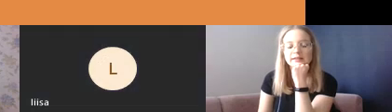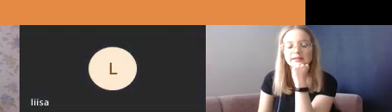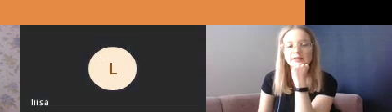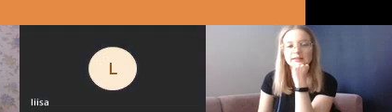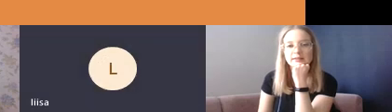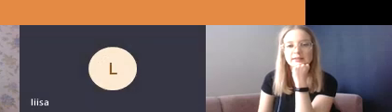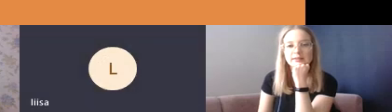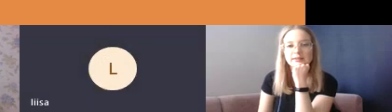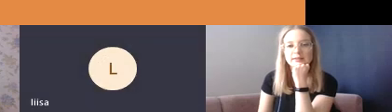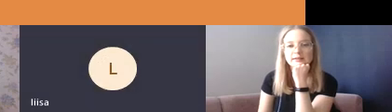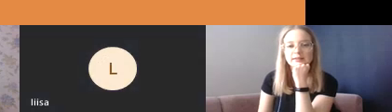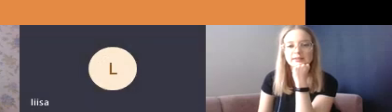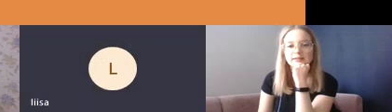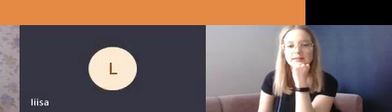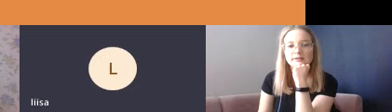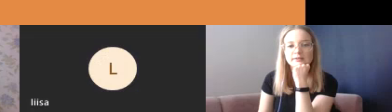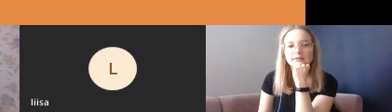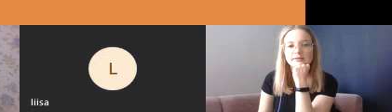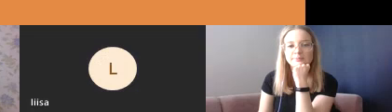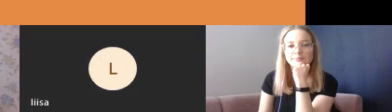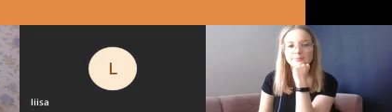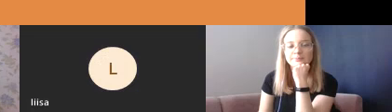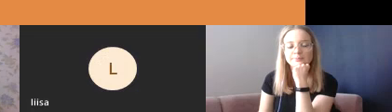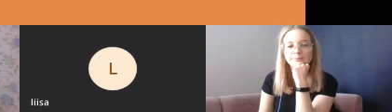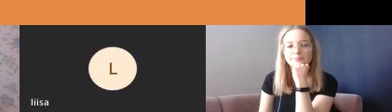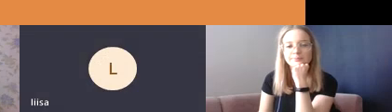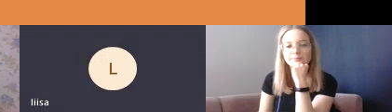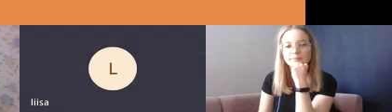Seda kindlustult näen, aga muud ei näe.